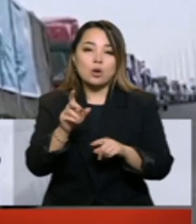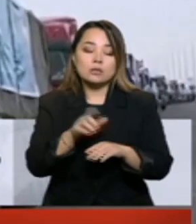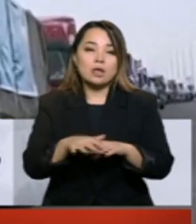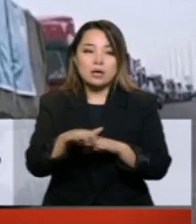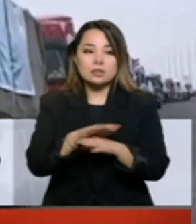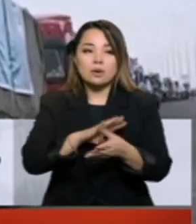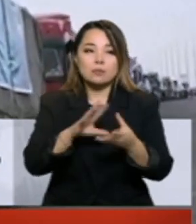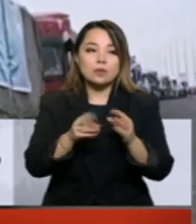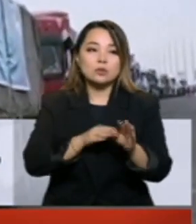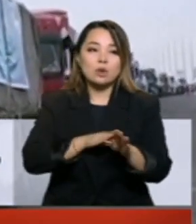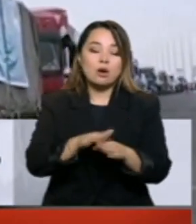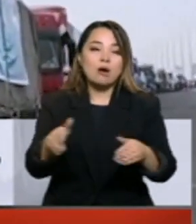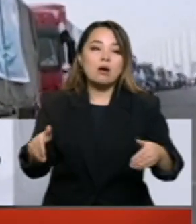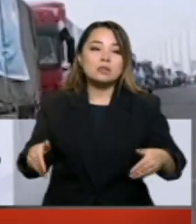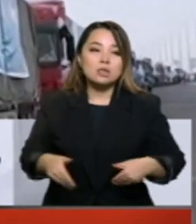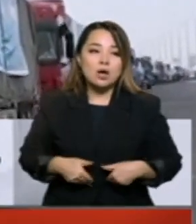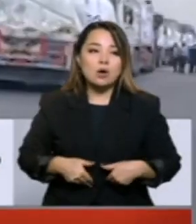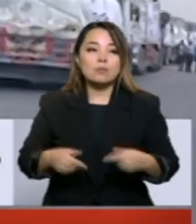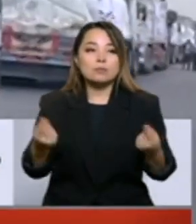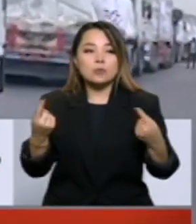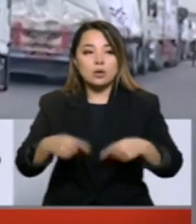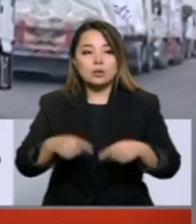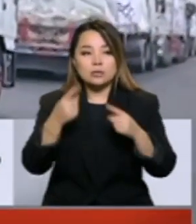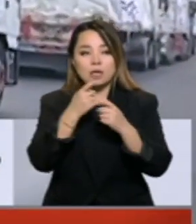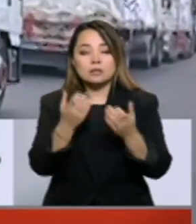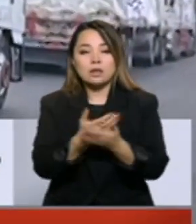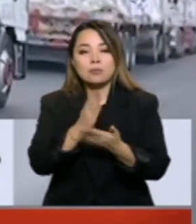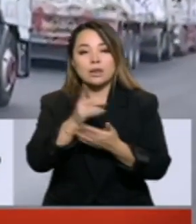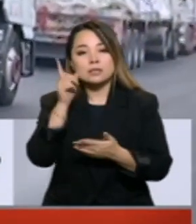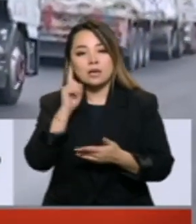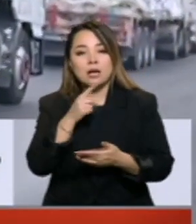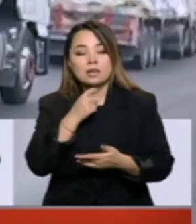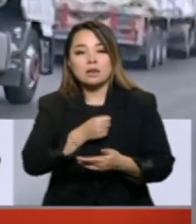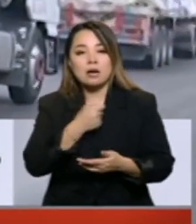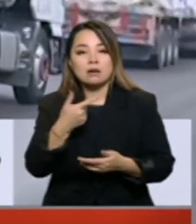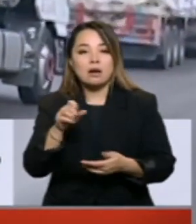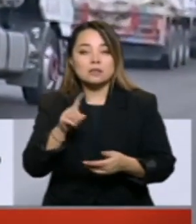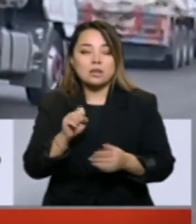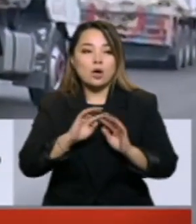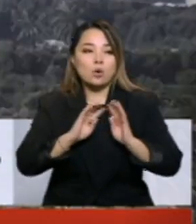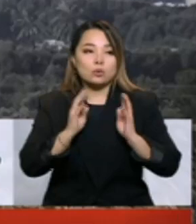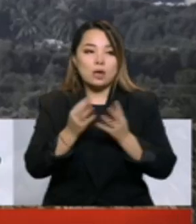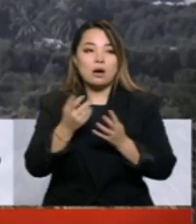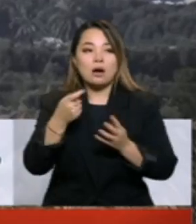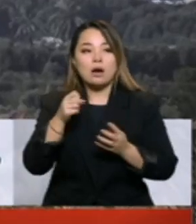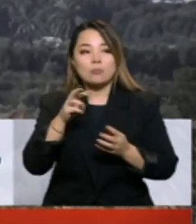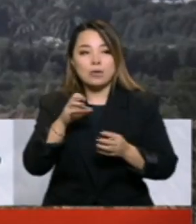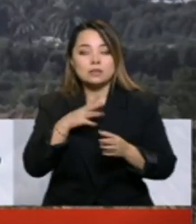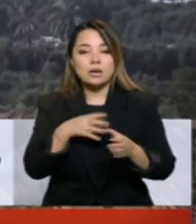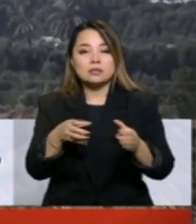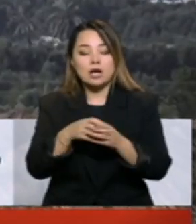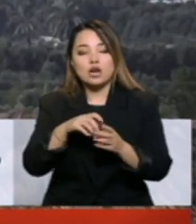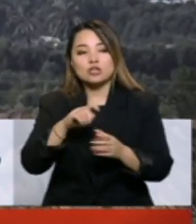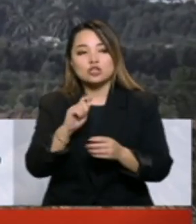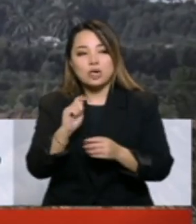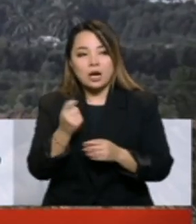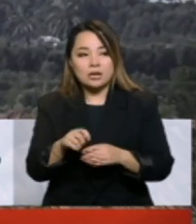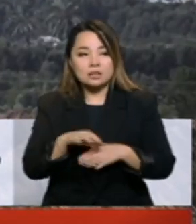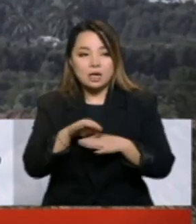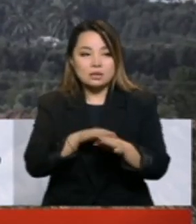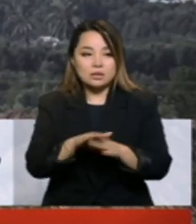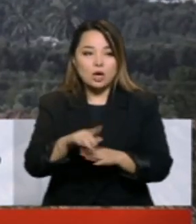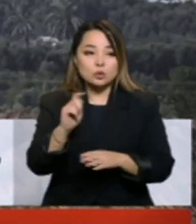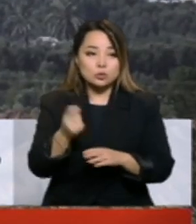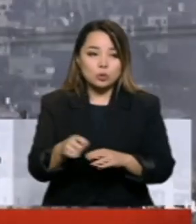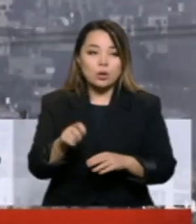адамның түгелдей аштыққа ұшырайтынын ескертті. Израиль әскері қазір Газаны қоршап, Хамас жасақтарымен шайқасып жатыр. Бұл